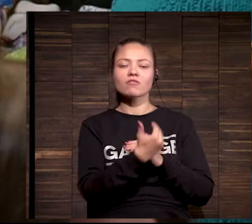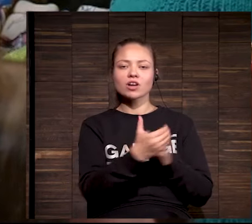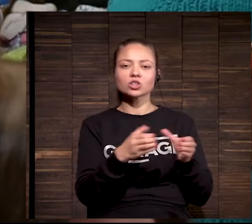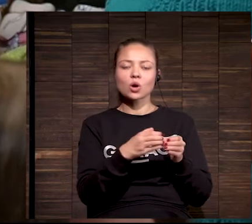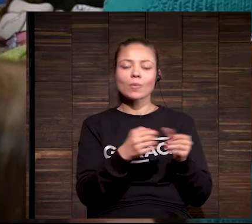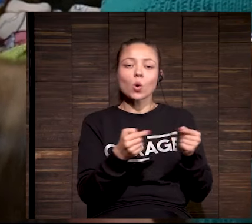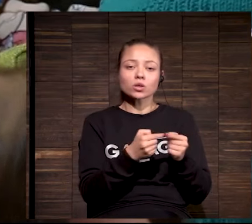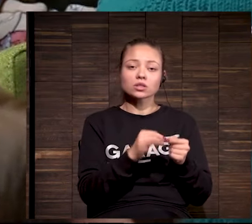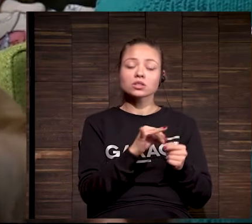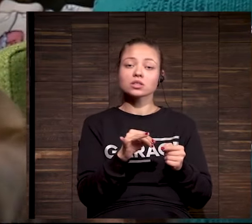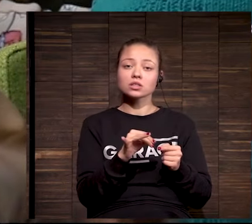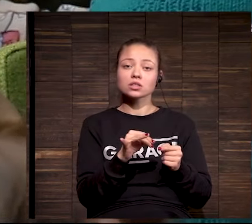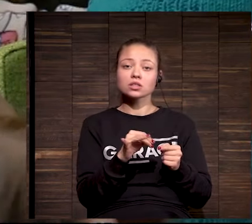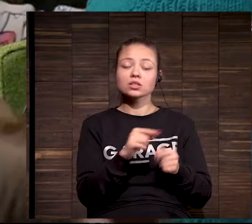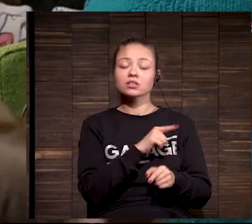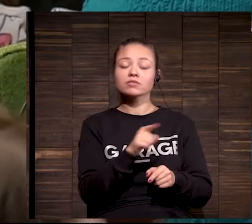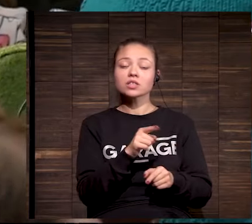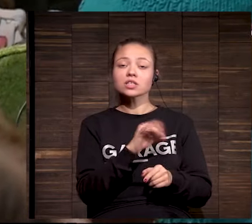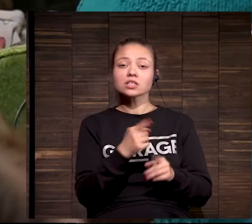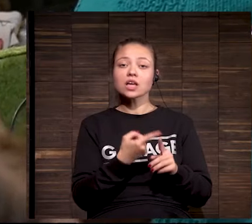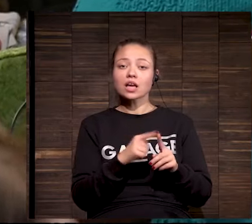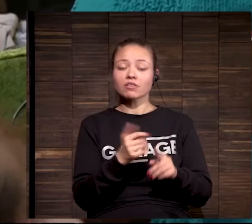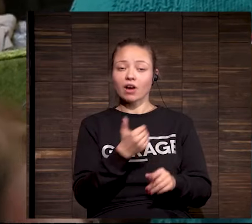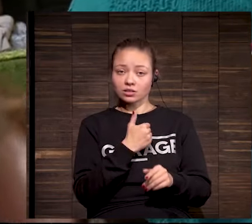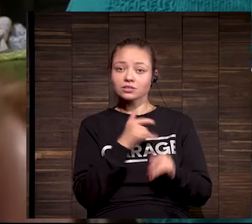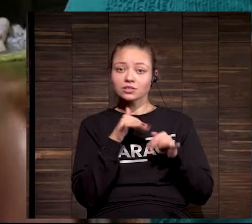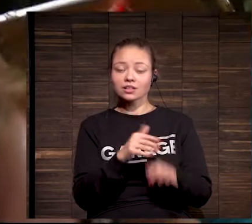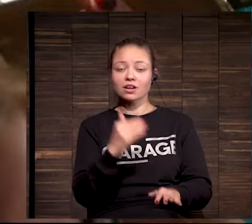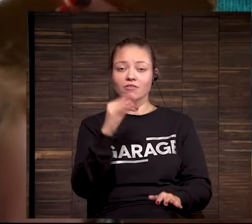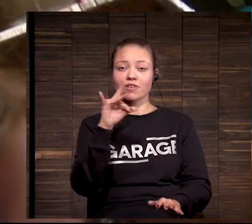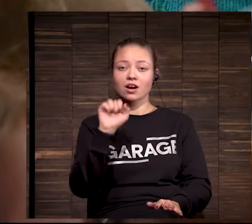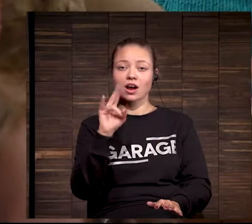конкретно и собираетесь ли вы из этого сделать франшизу